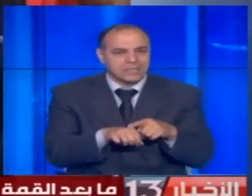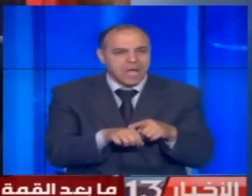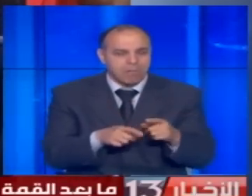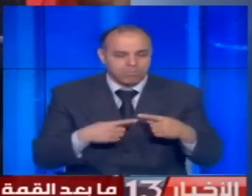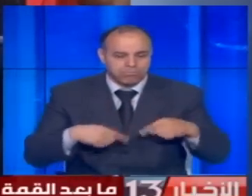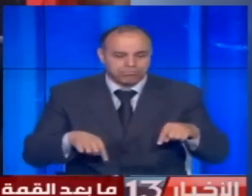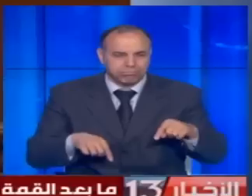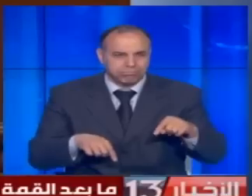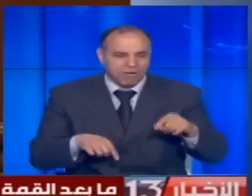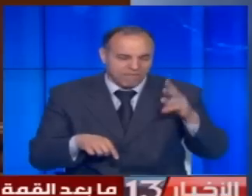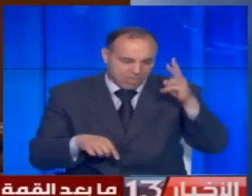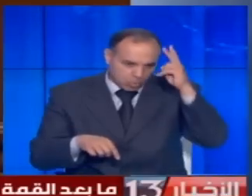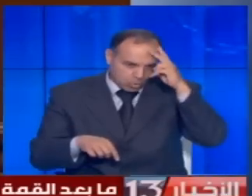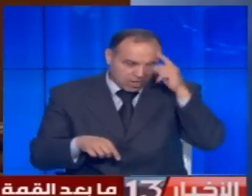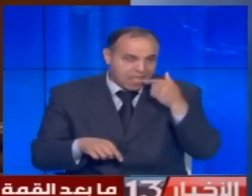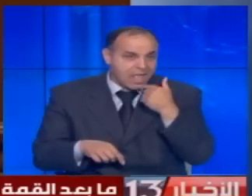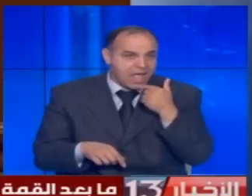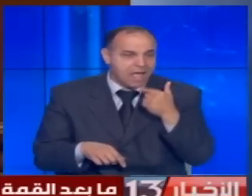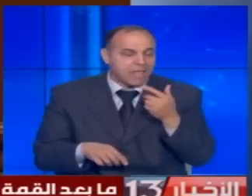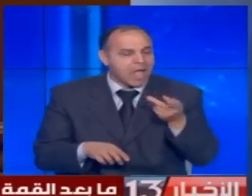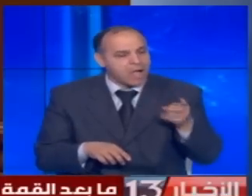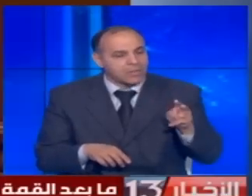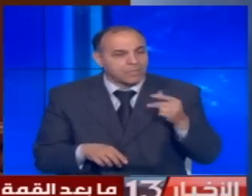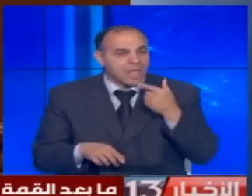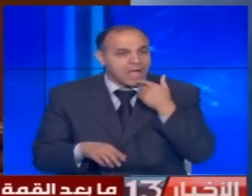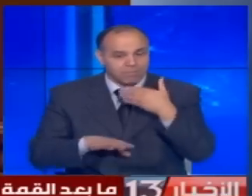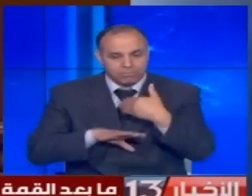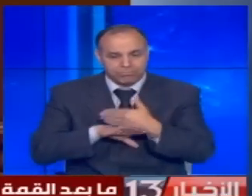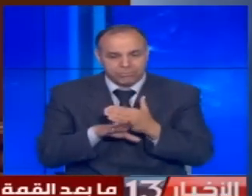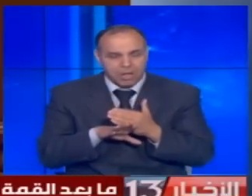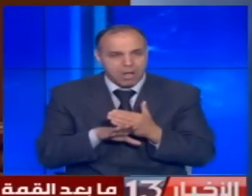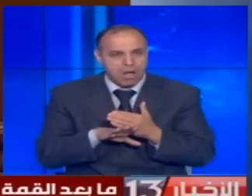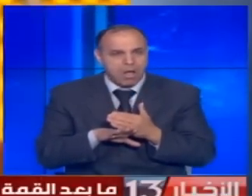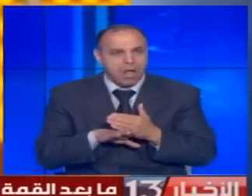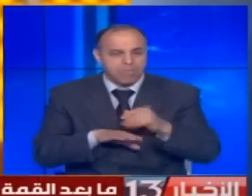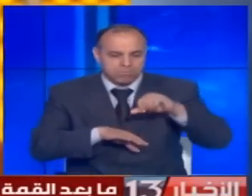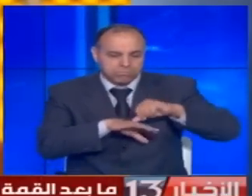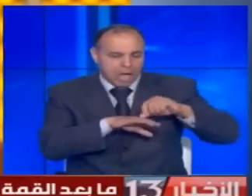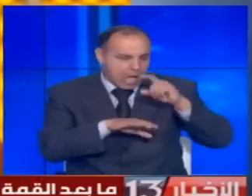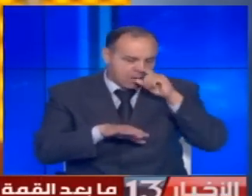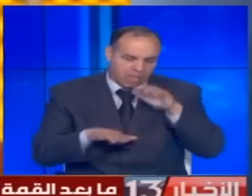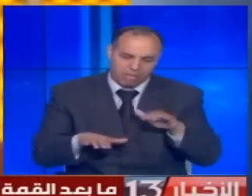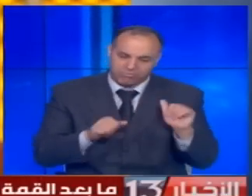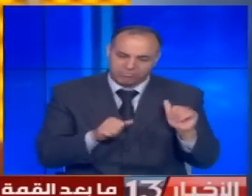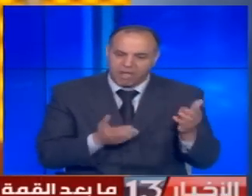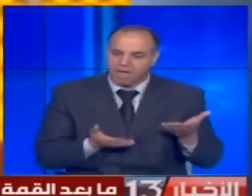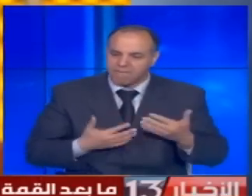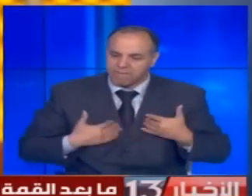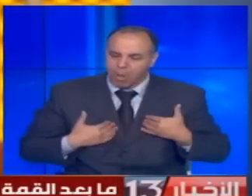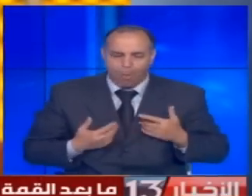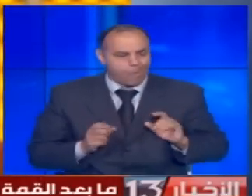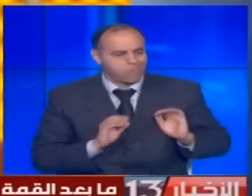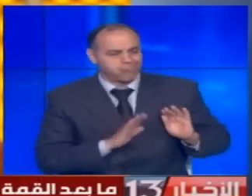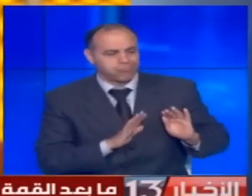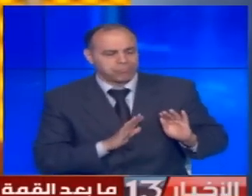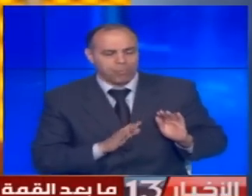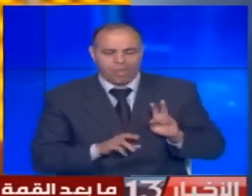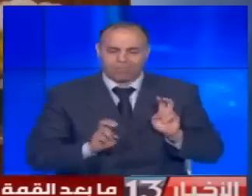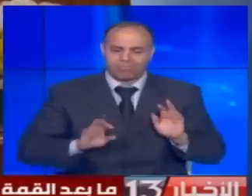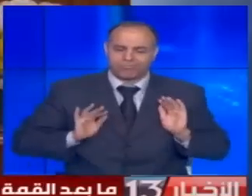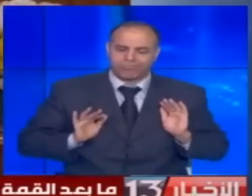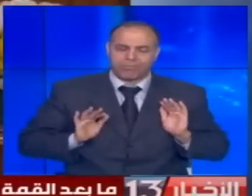الظهران بل على العكس من ذلك انقسمت موقف العواصم العربيه بين الترحيب والتنديد والتحف